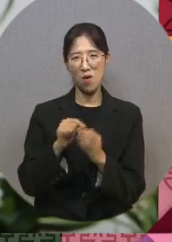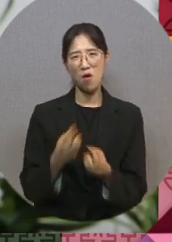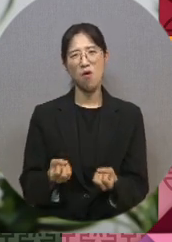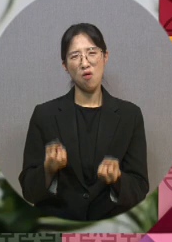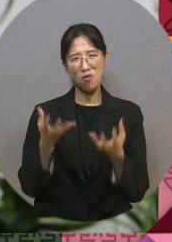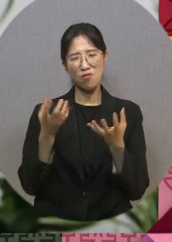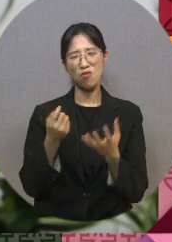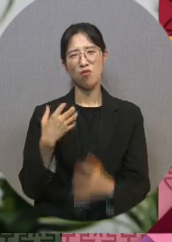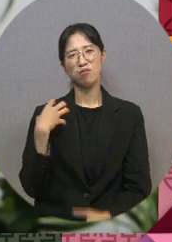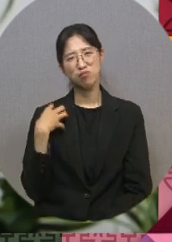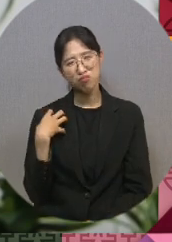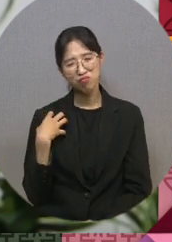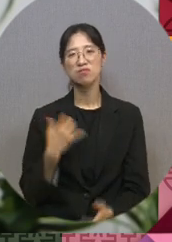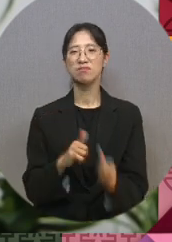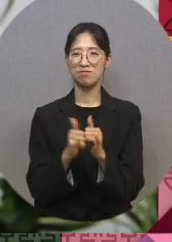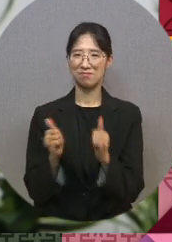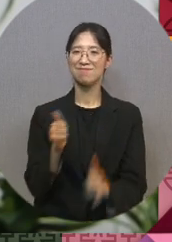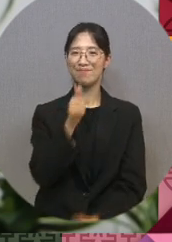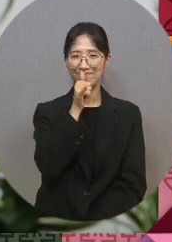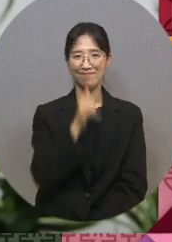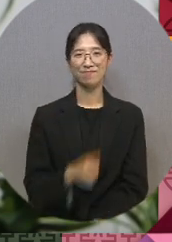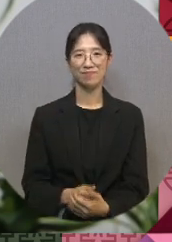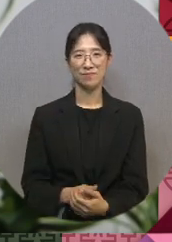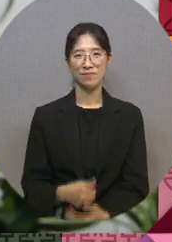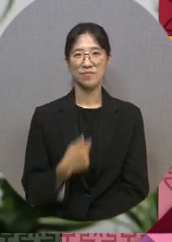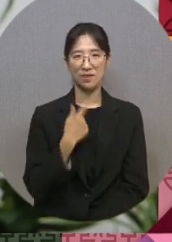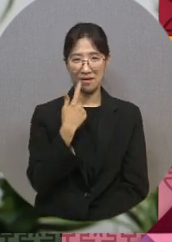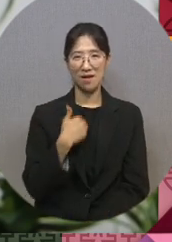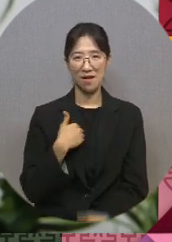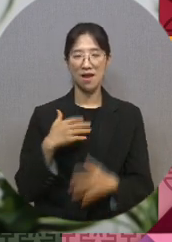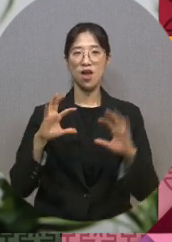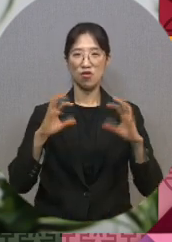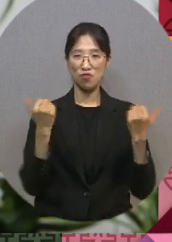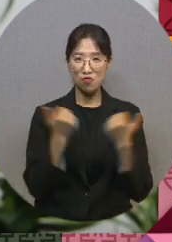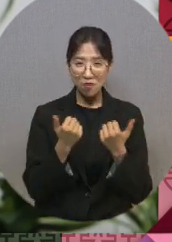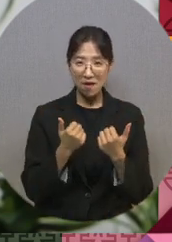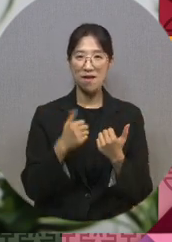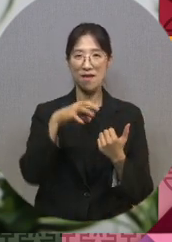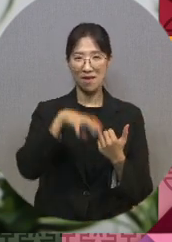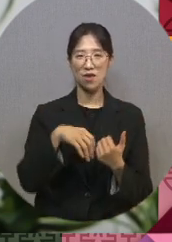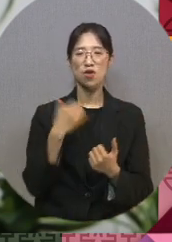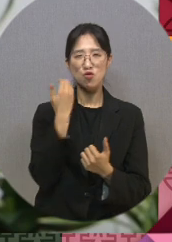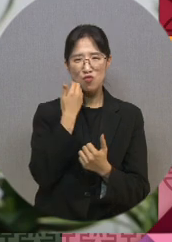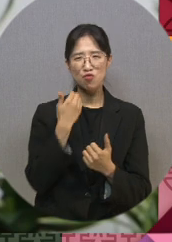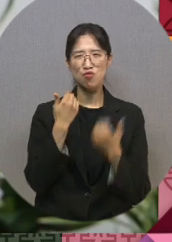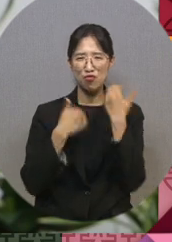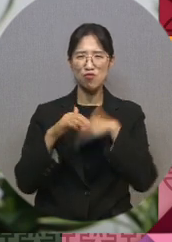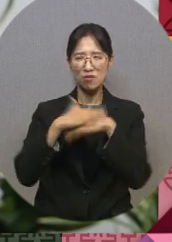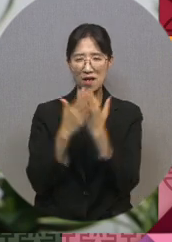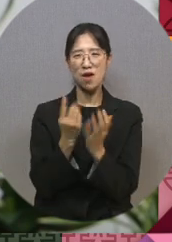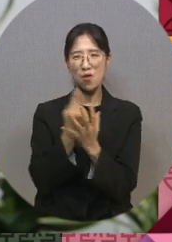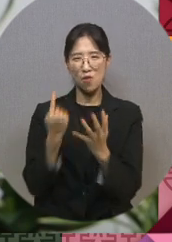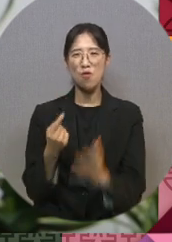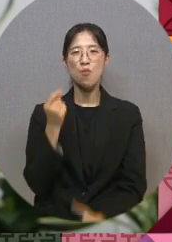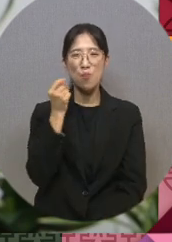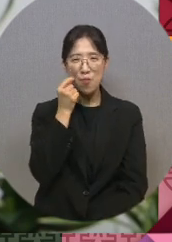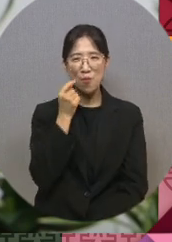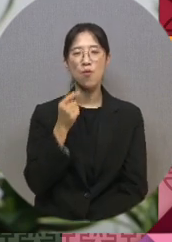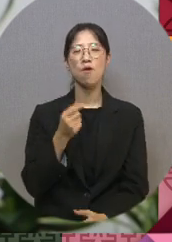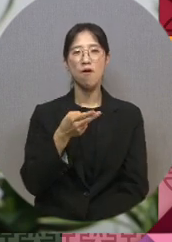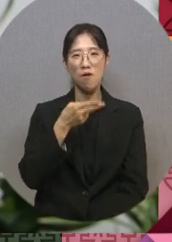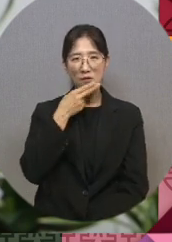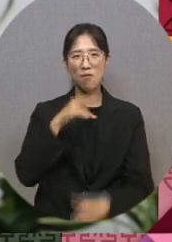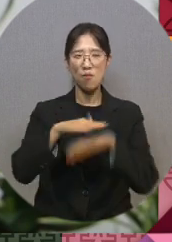자체가 부담인 분들도 계실 걸로 압니다. 제가 국회에서 누구도 소외되지 않는 풍요롭고 행복한